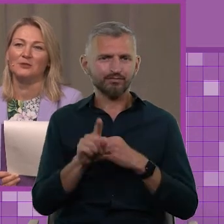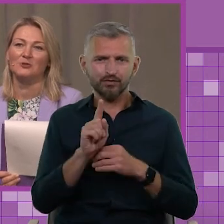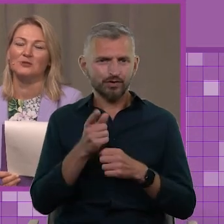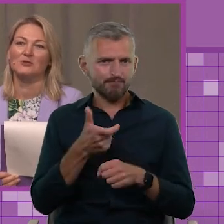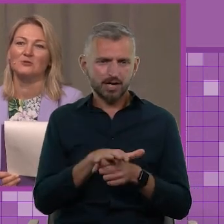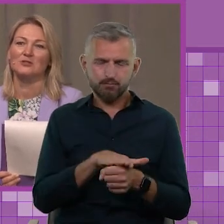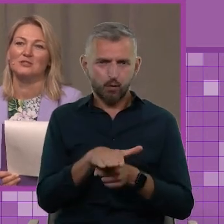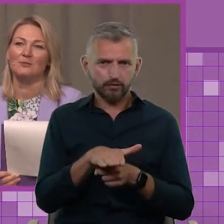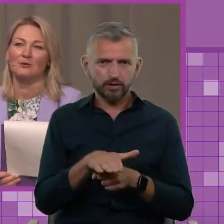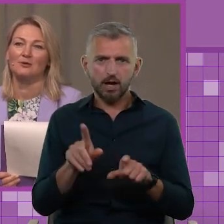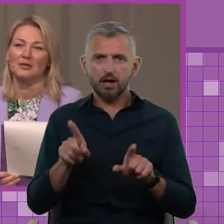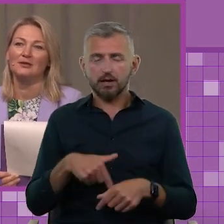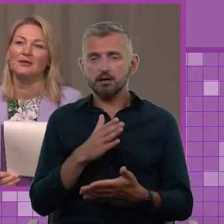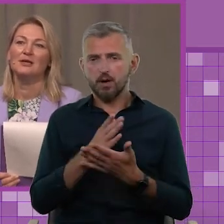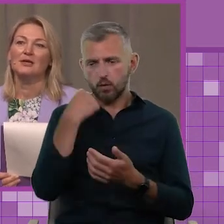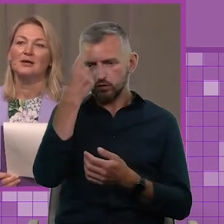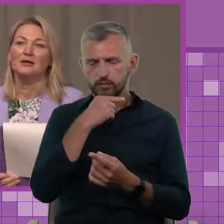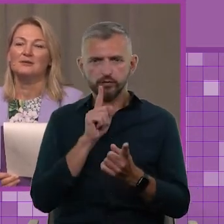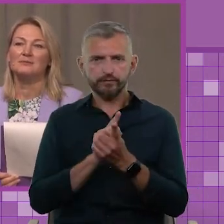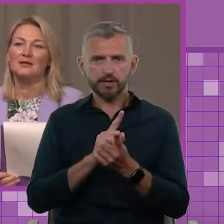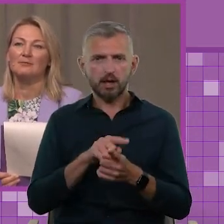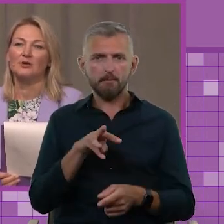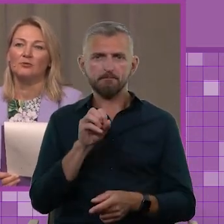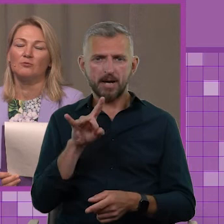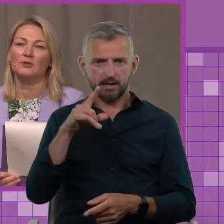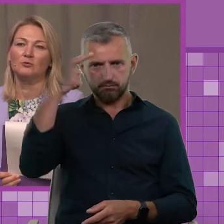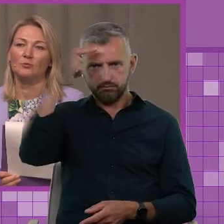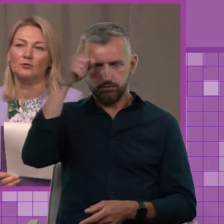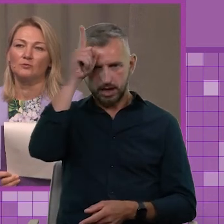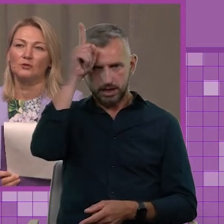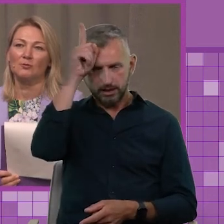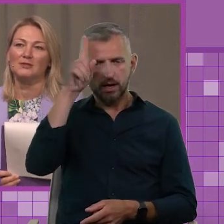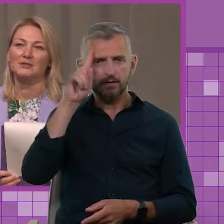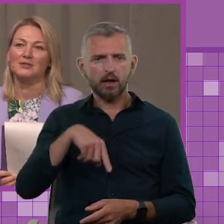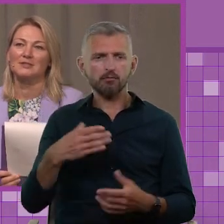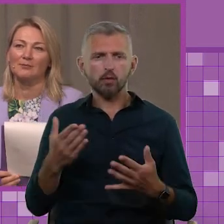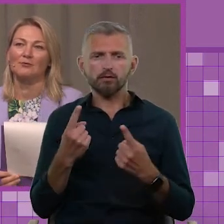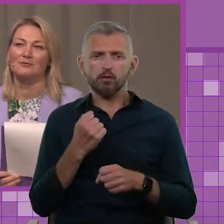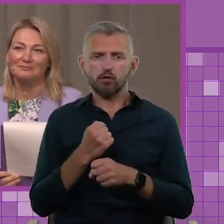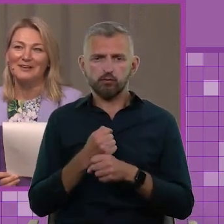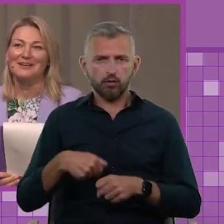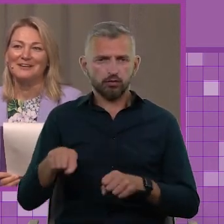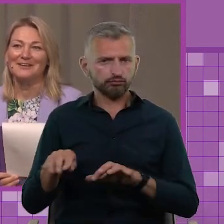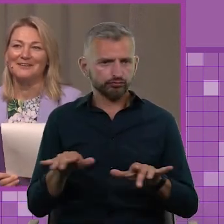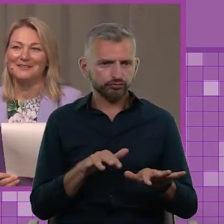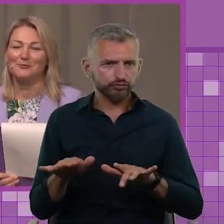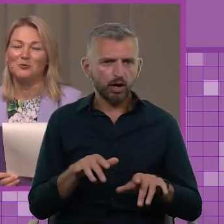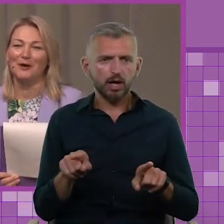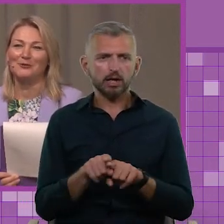але теж мала особисту зустріч з мером Берліна. Знаємо, яку велику роботу вони роблять, але так